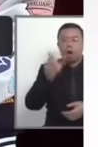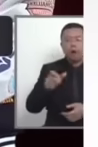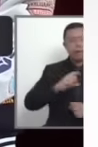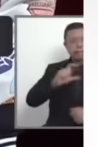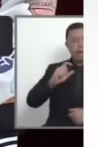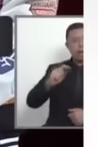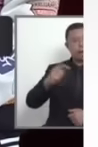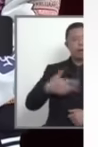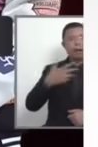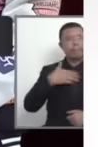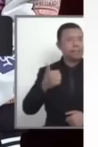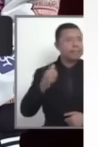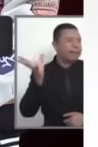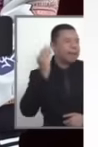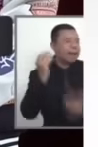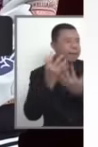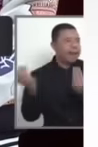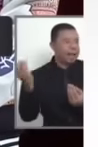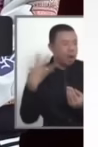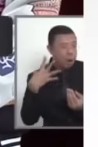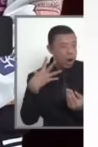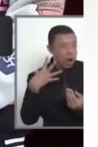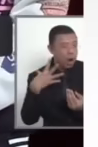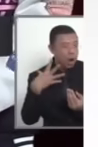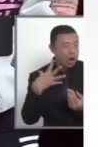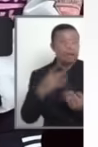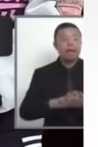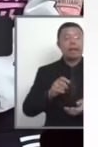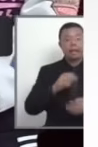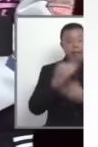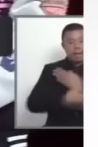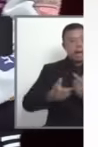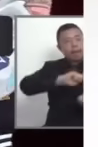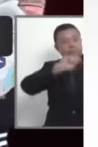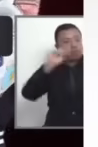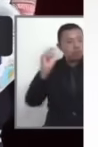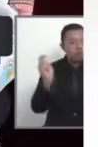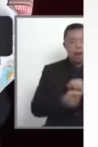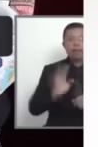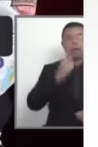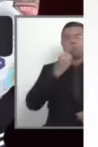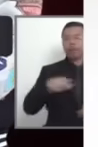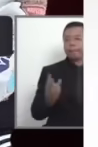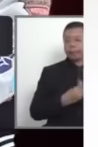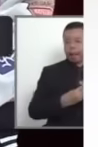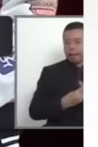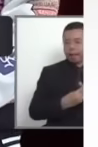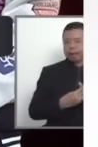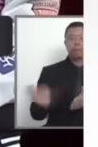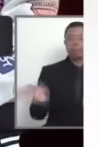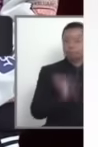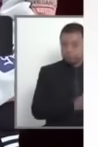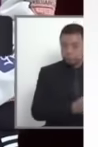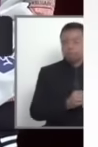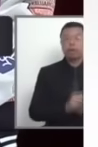kira mempertegas ya positioning Pak Ganjar Mahfud bahwa sebagai pemimpin ada ketegasan-ketegasan tidak akan